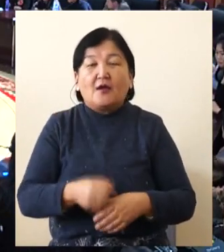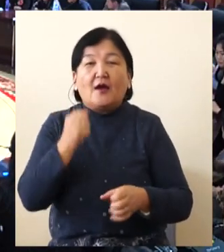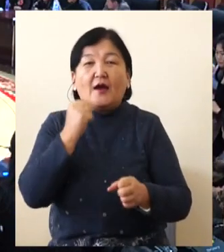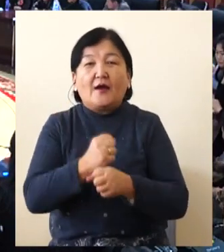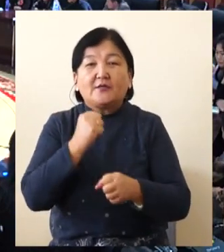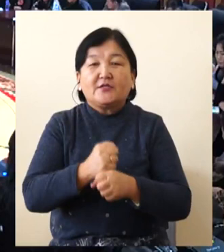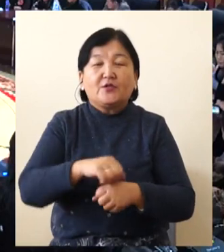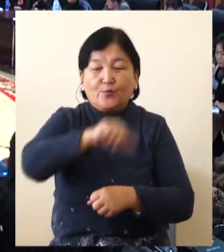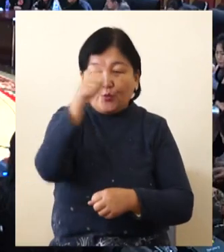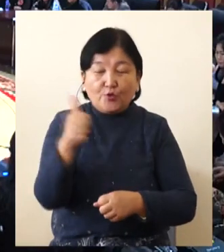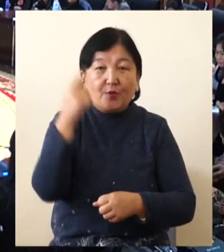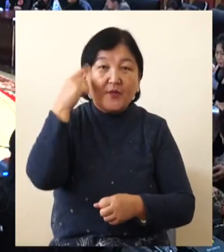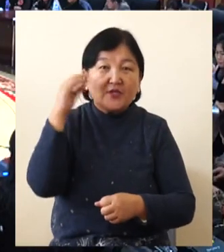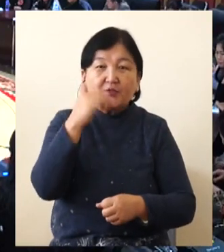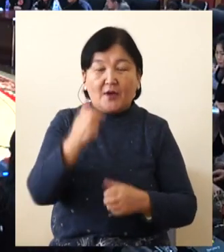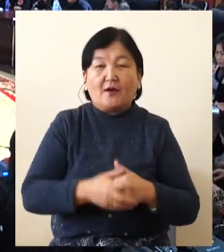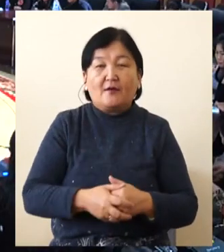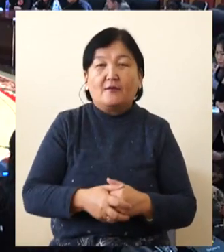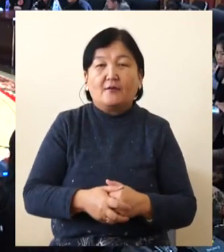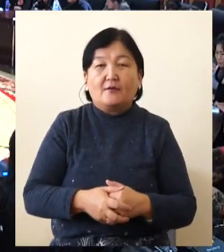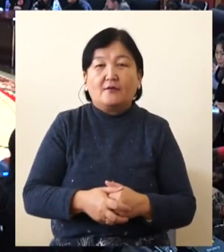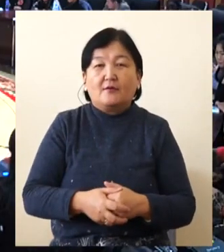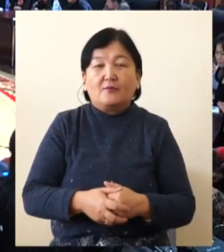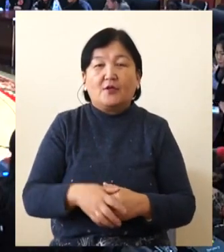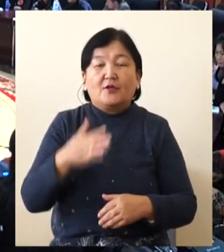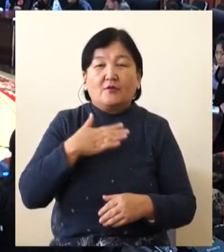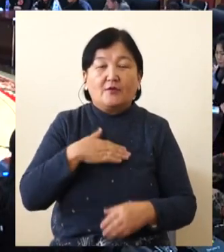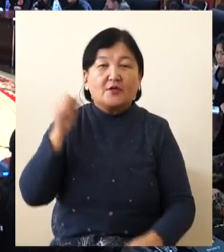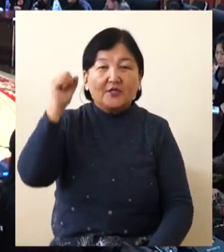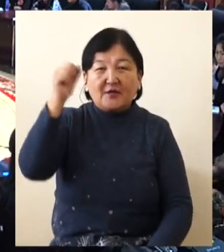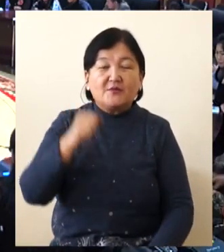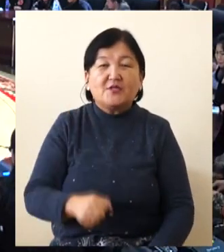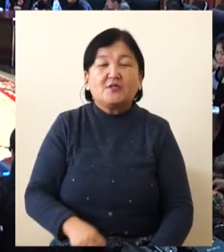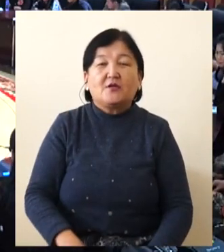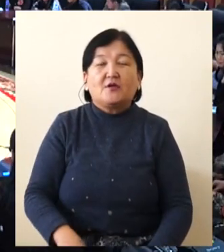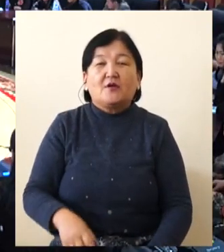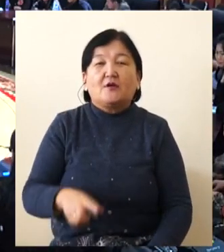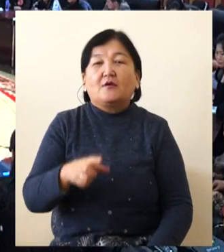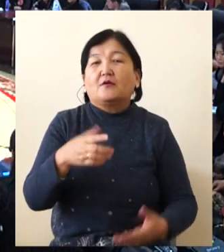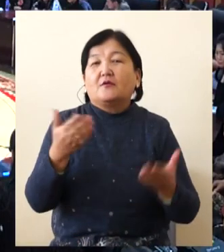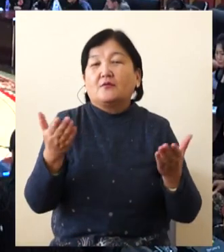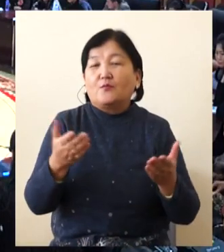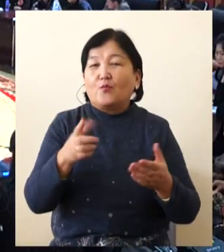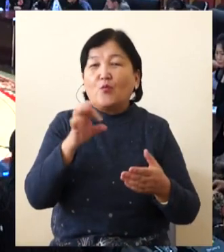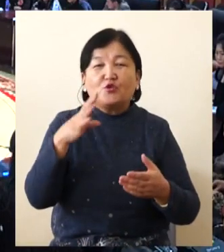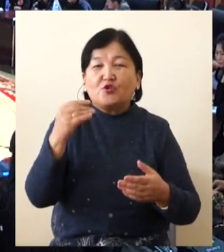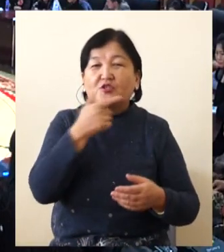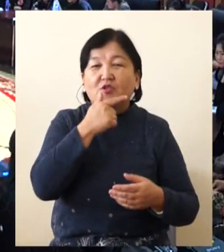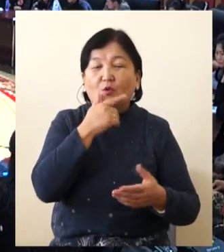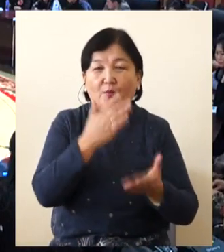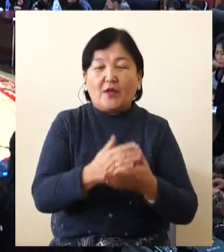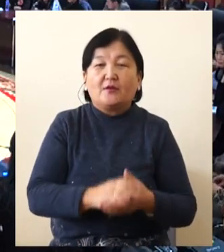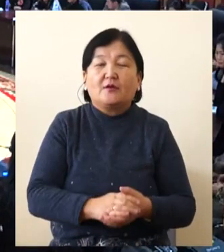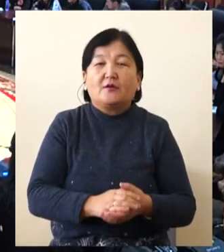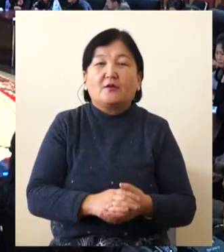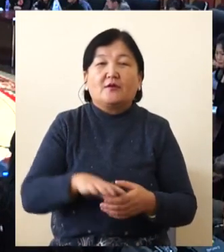ажил ажилчдаш бүгд мэдчихээд а тэгсэн хэрнээ энэ төр бол тэмцэх юм магадгүй одоо нийтлэлээр нь босах одоо чадхсан тэмцэрэг